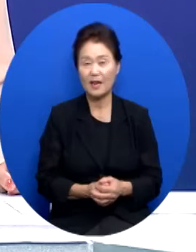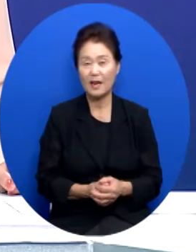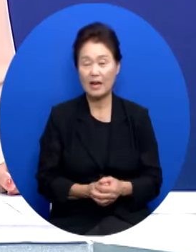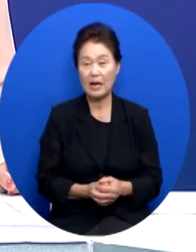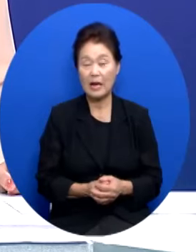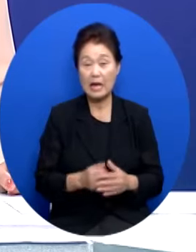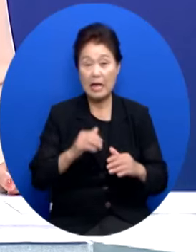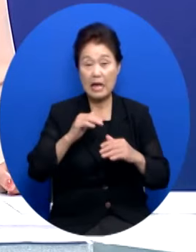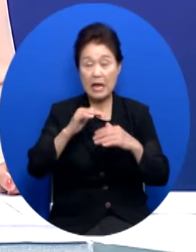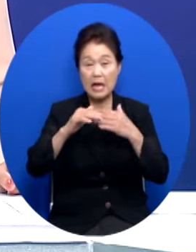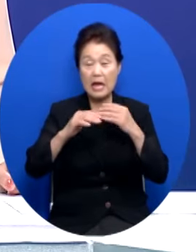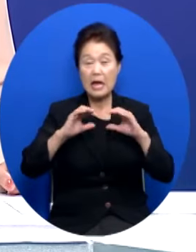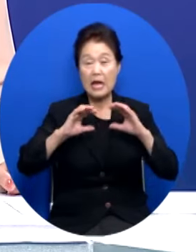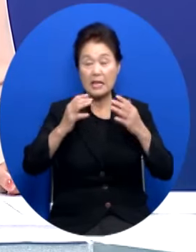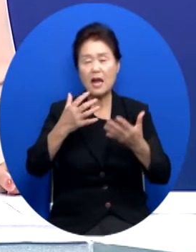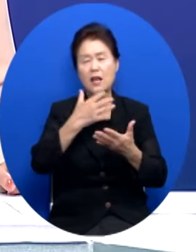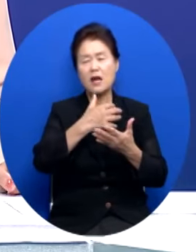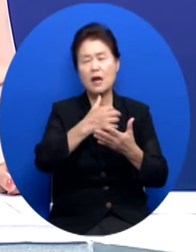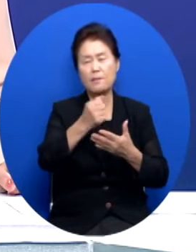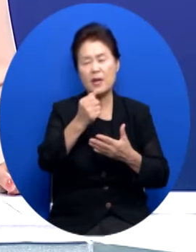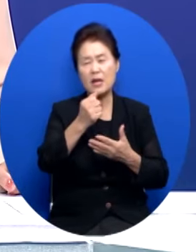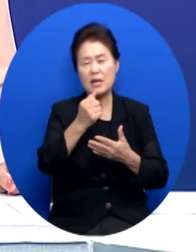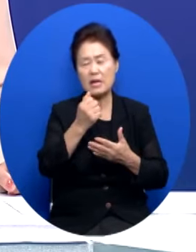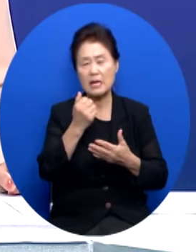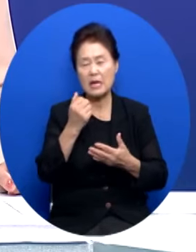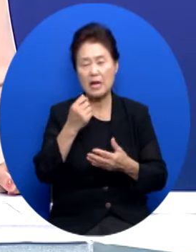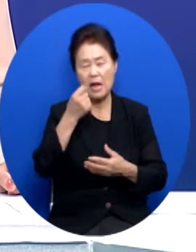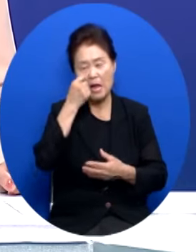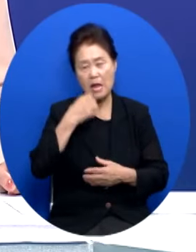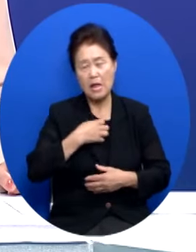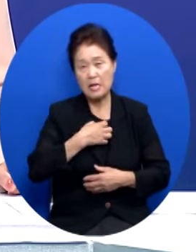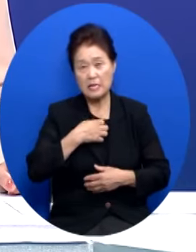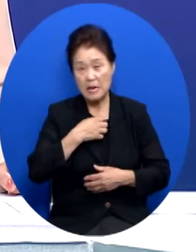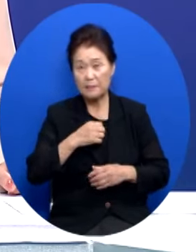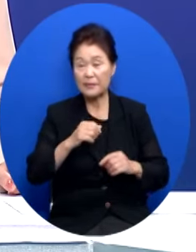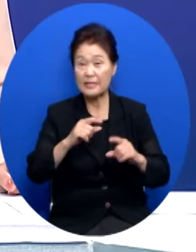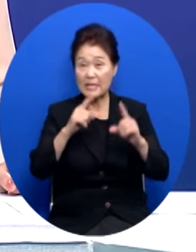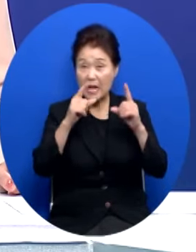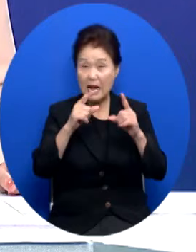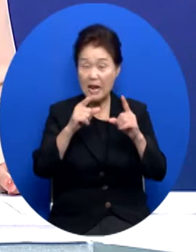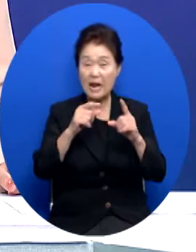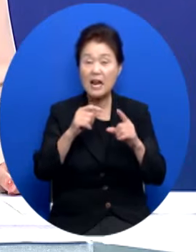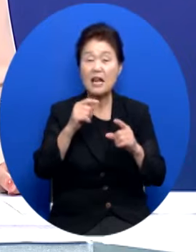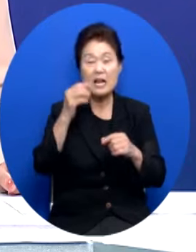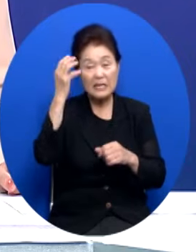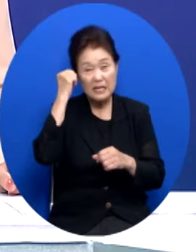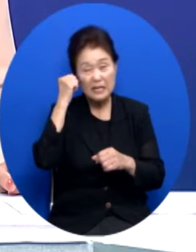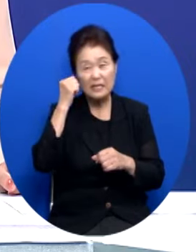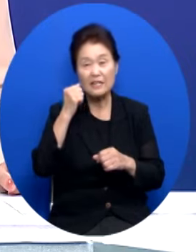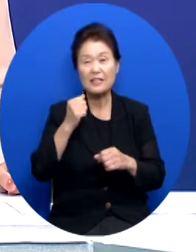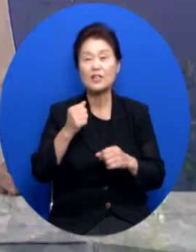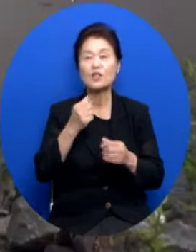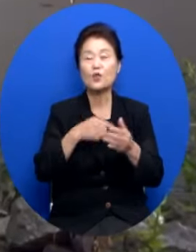경술년 국치 1 상기 제 7회 나라사랑 음악회가 지난달 29일 봉화 첫곡 교회에서